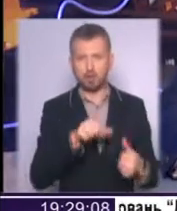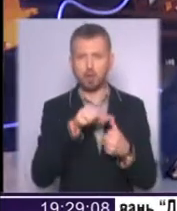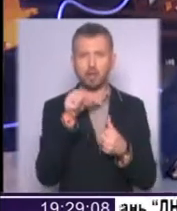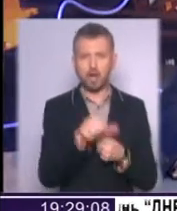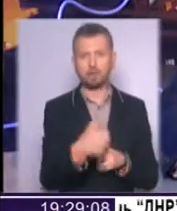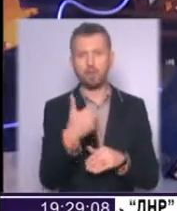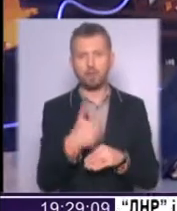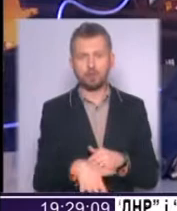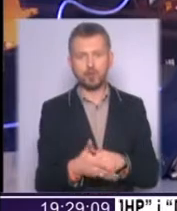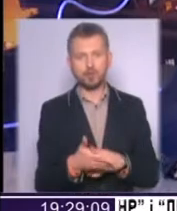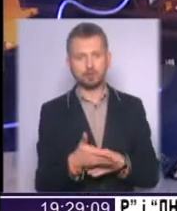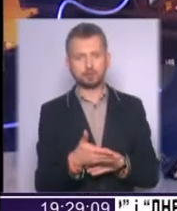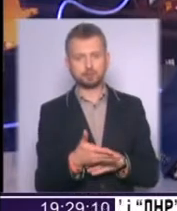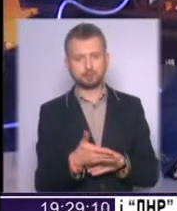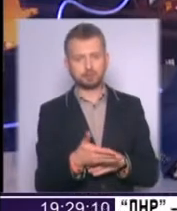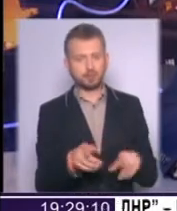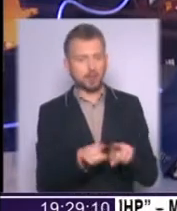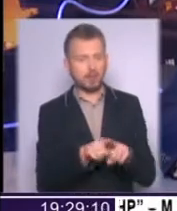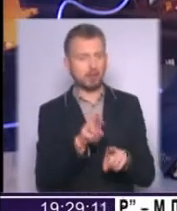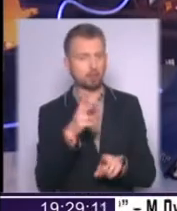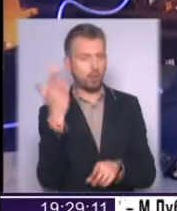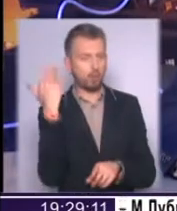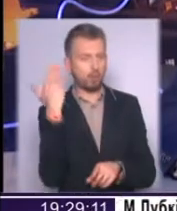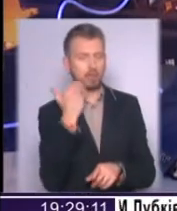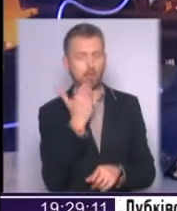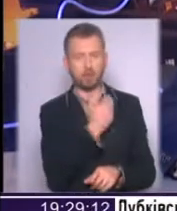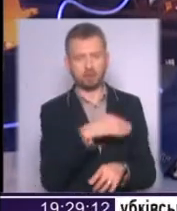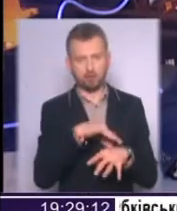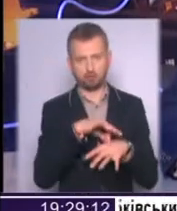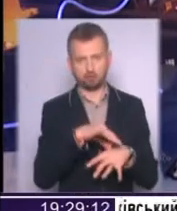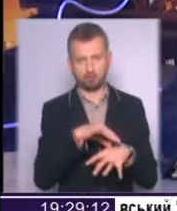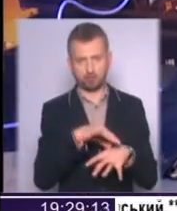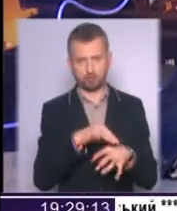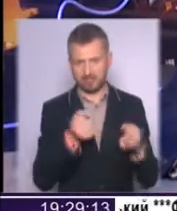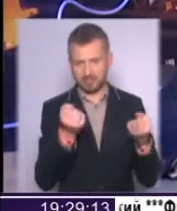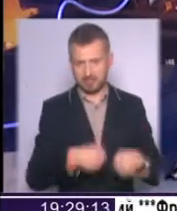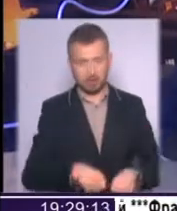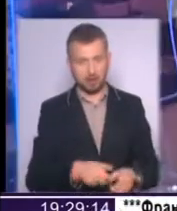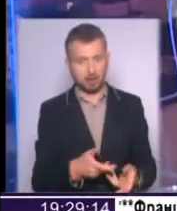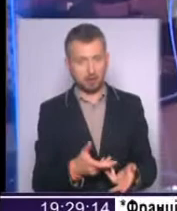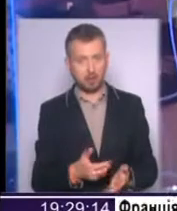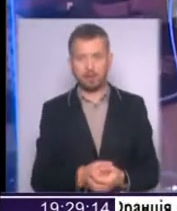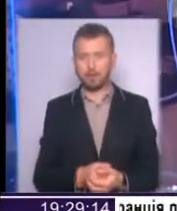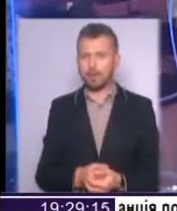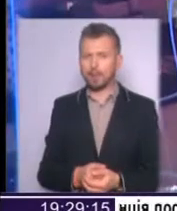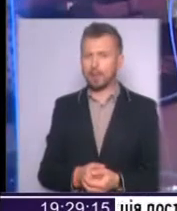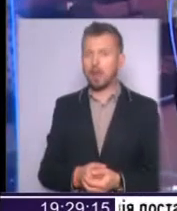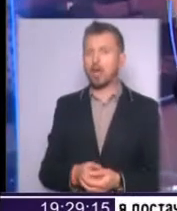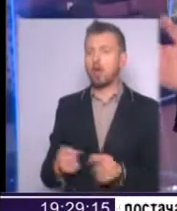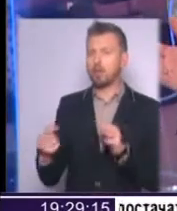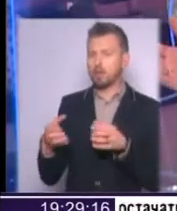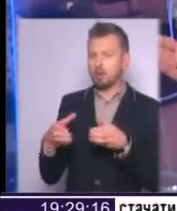вже так само, як попередники, останню шкуру. От і все. Тому я знову ж таки повертаюся до початку. З боком ми